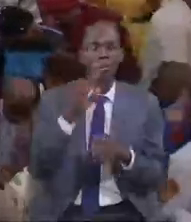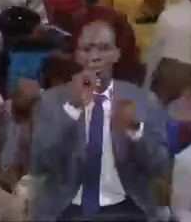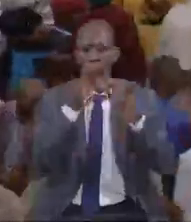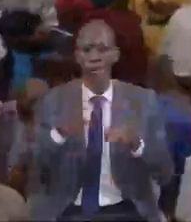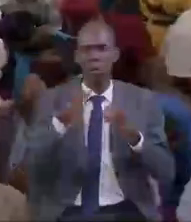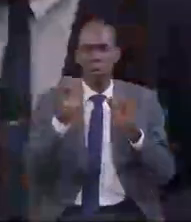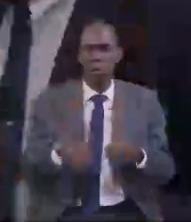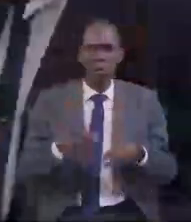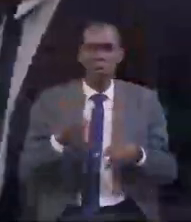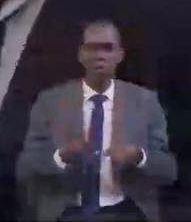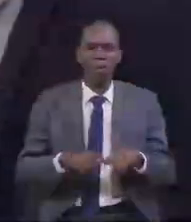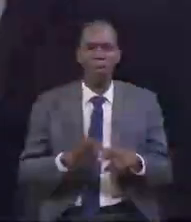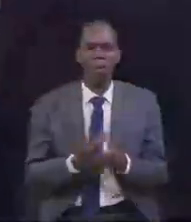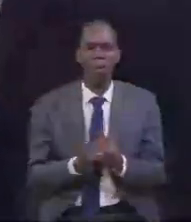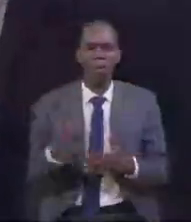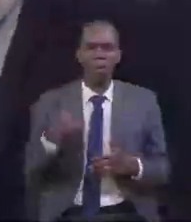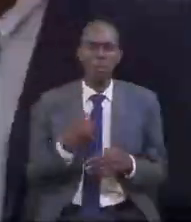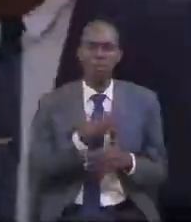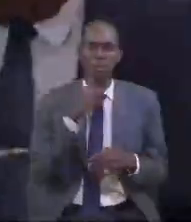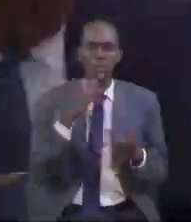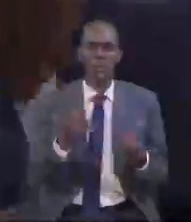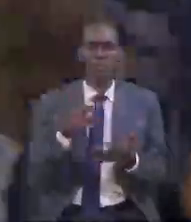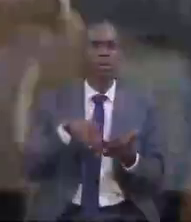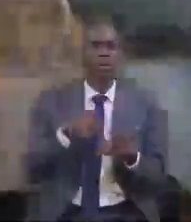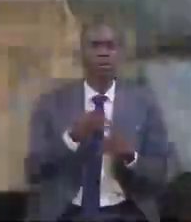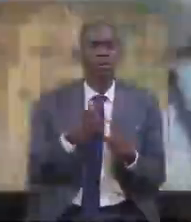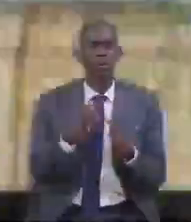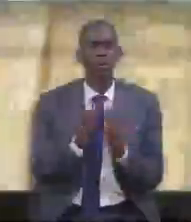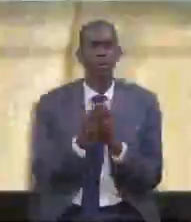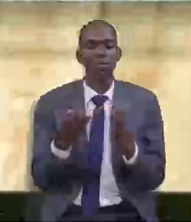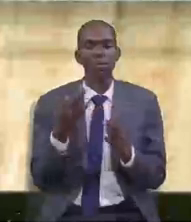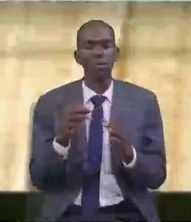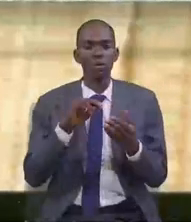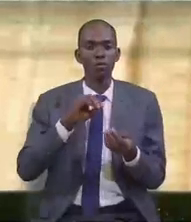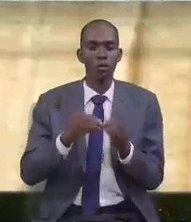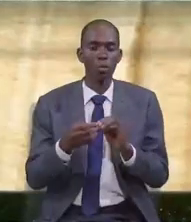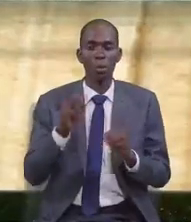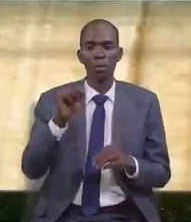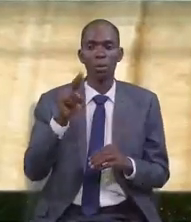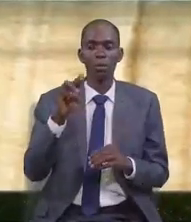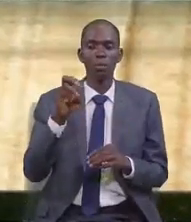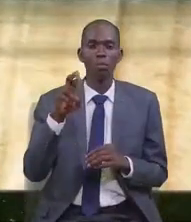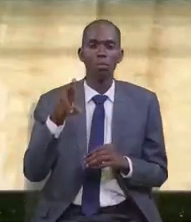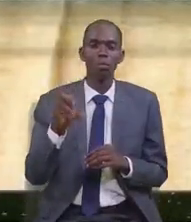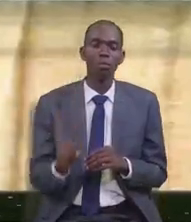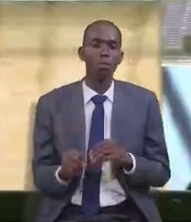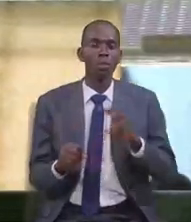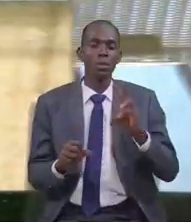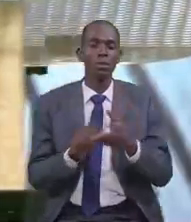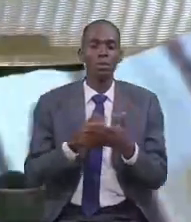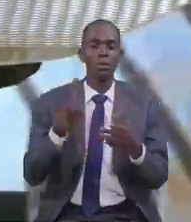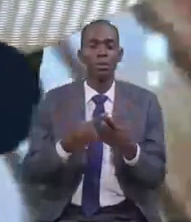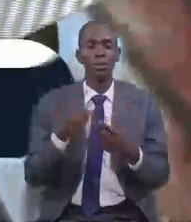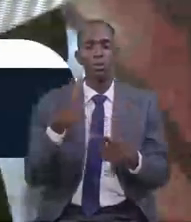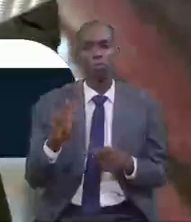assoyez-vous. Nous sommes au Nombre. Nombre chapitre 6, versets 1 et 2.